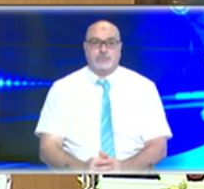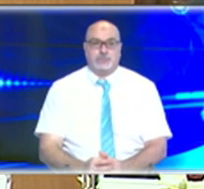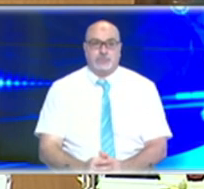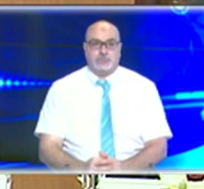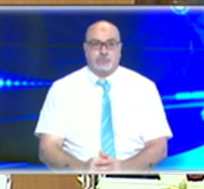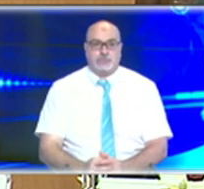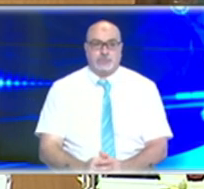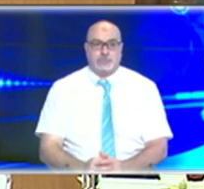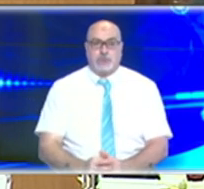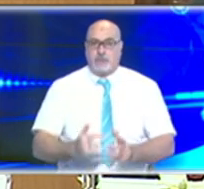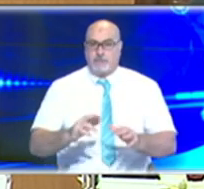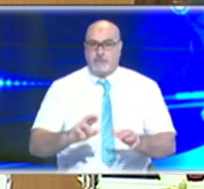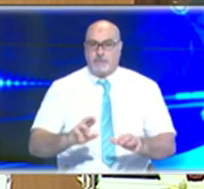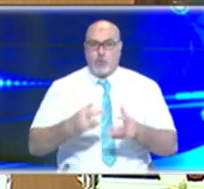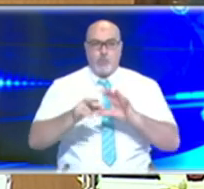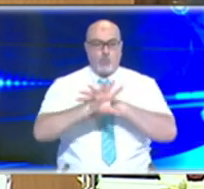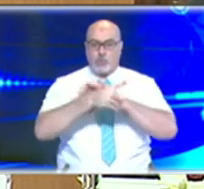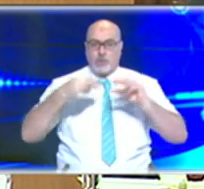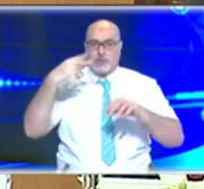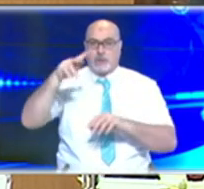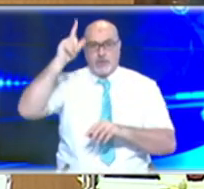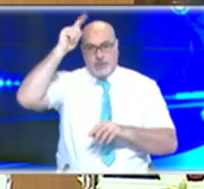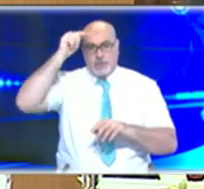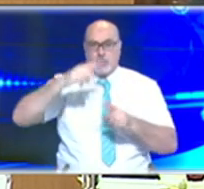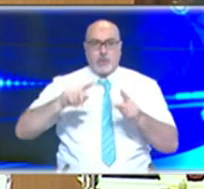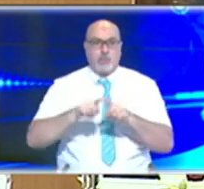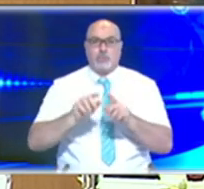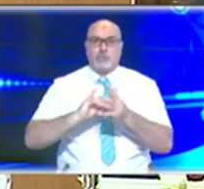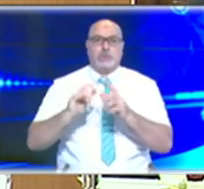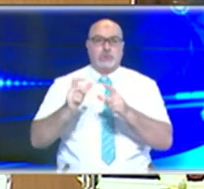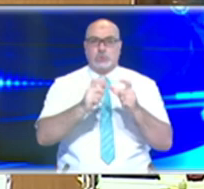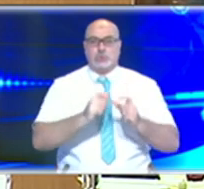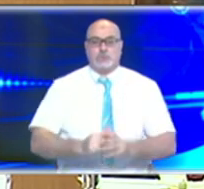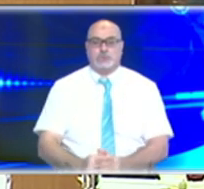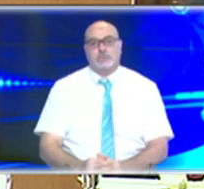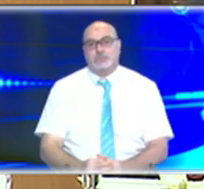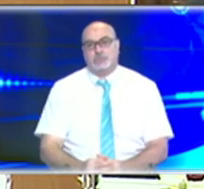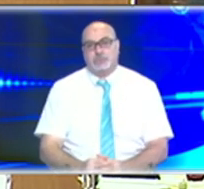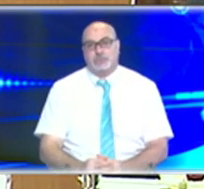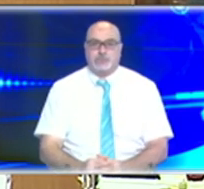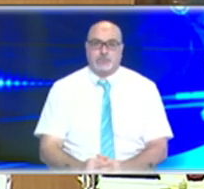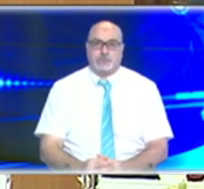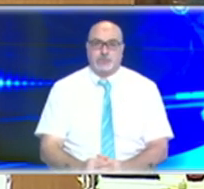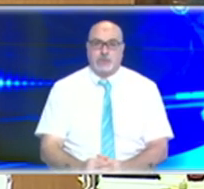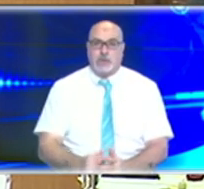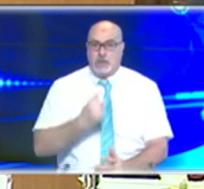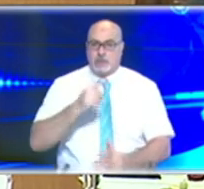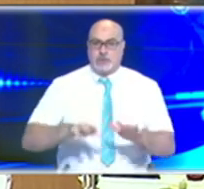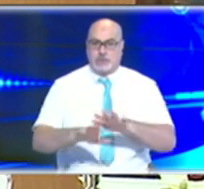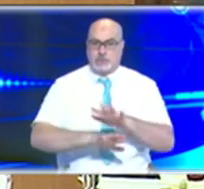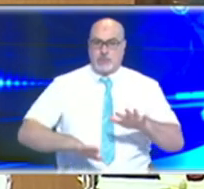خلال إصلاح شامل للدولة ومؤسساتها بما يؤسس لدولة